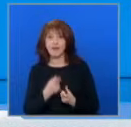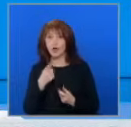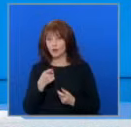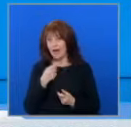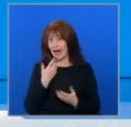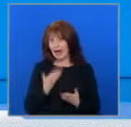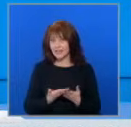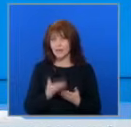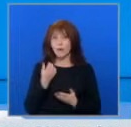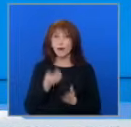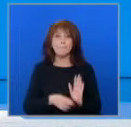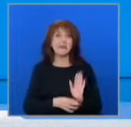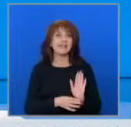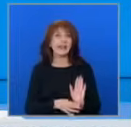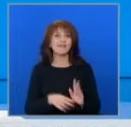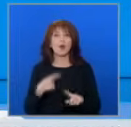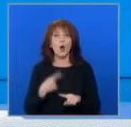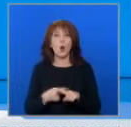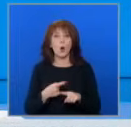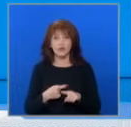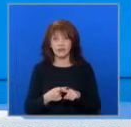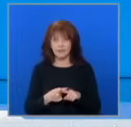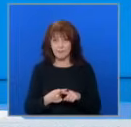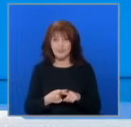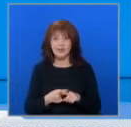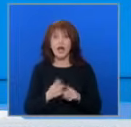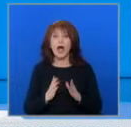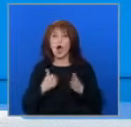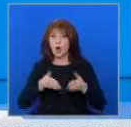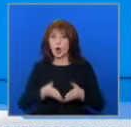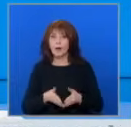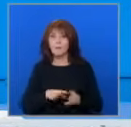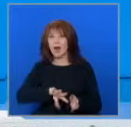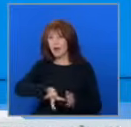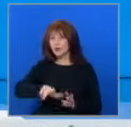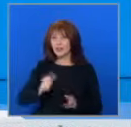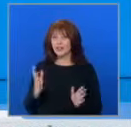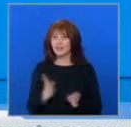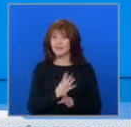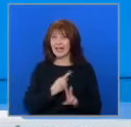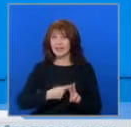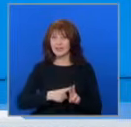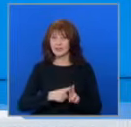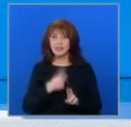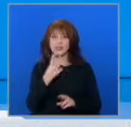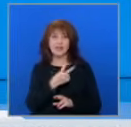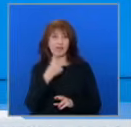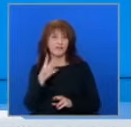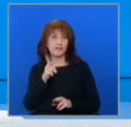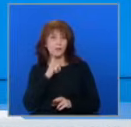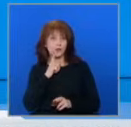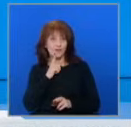е заявил представител на хутите в техния телеграм канал. Плавателният съд беше отвлечен на 19 ноември с 22 души на